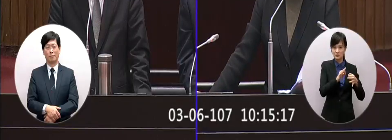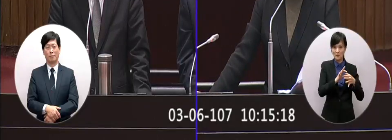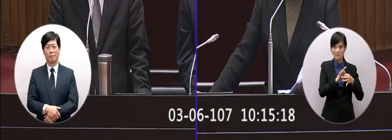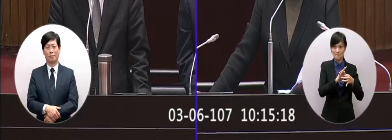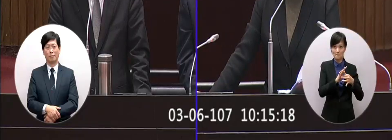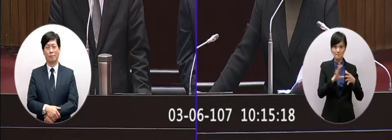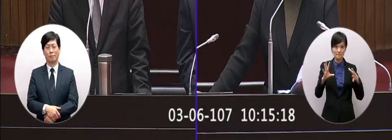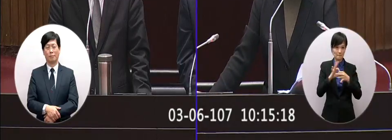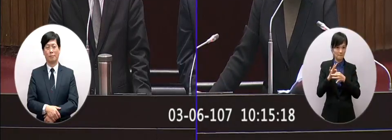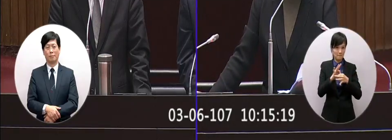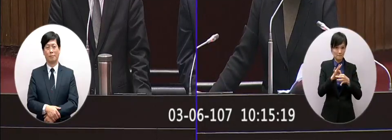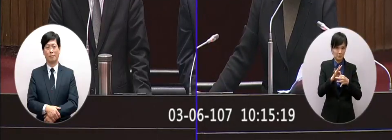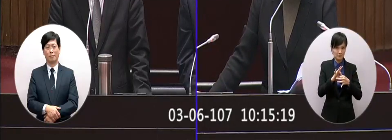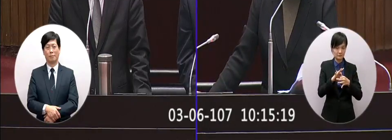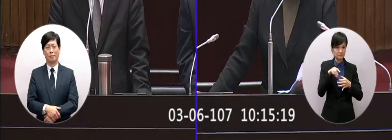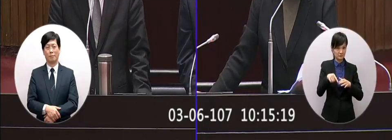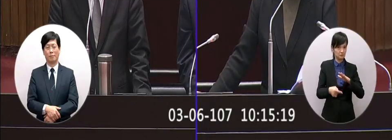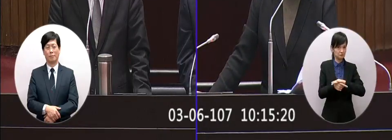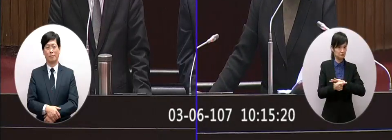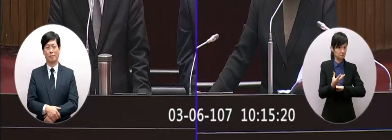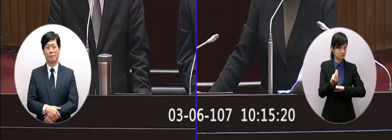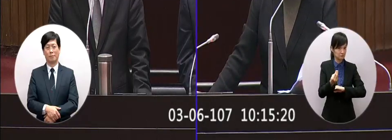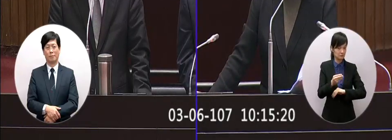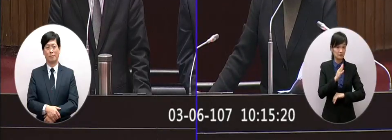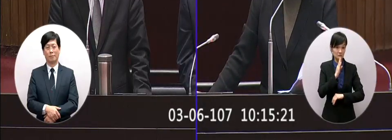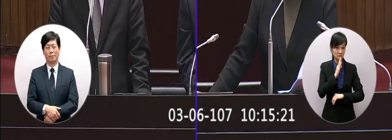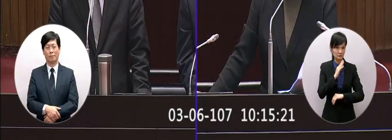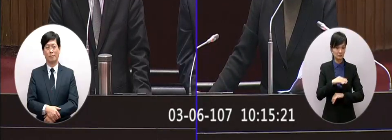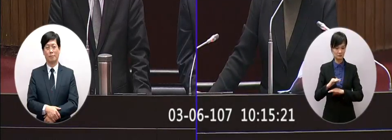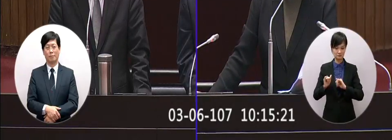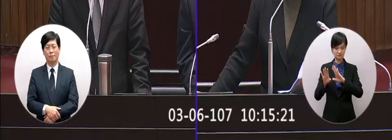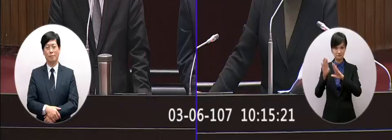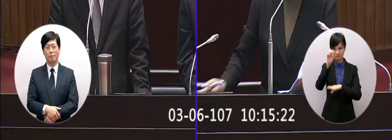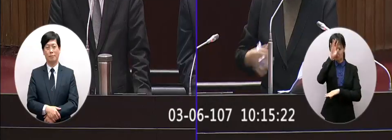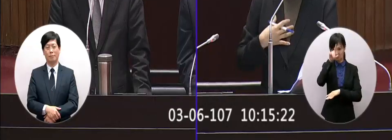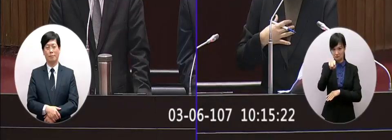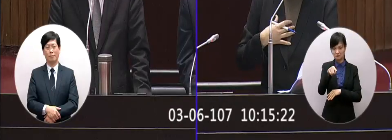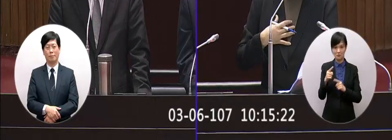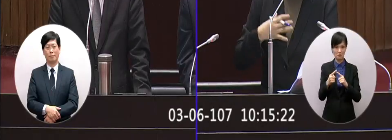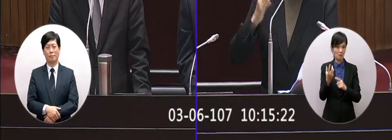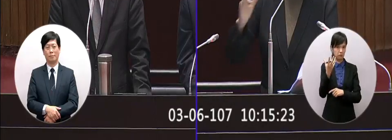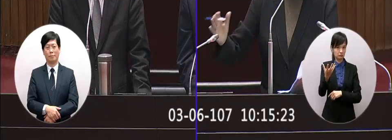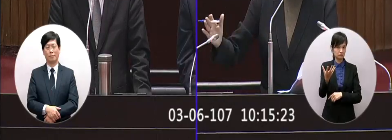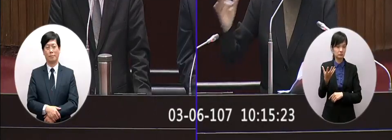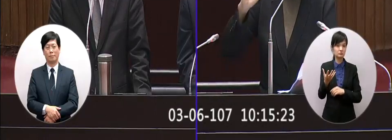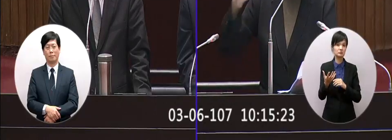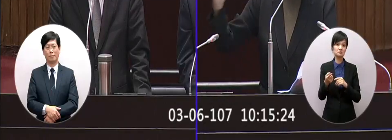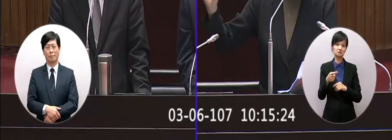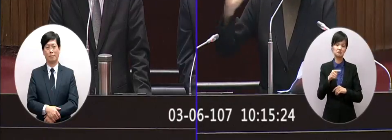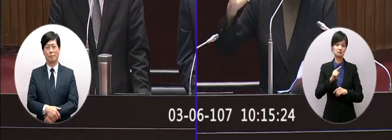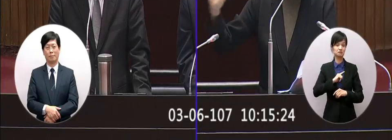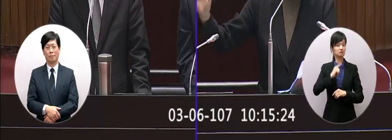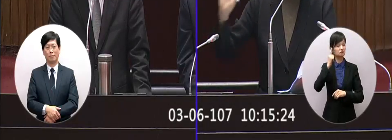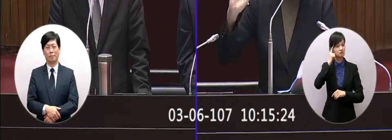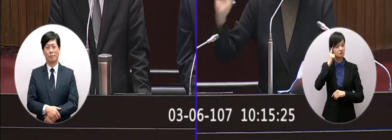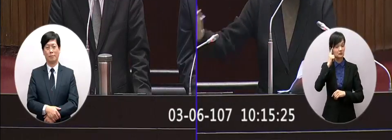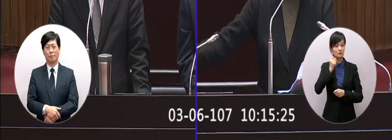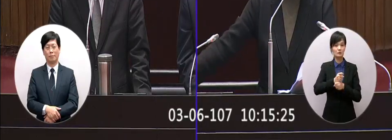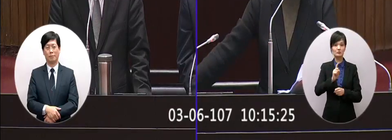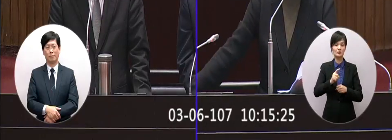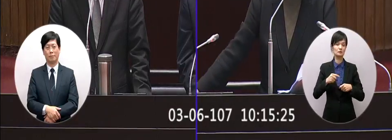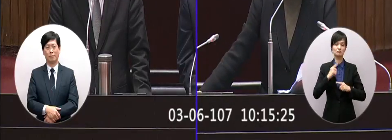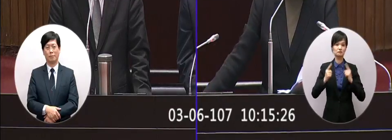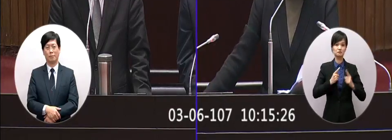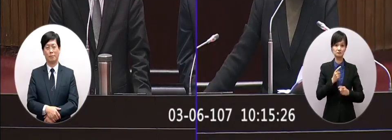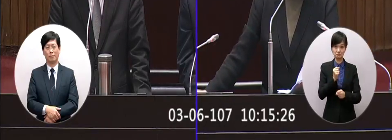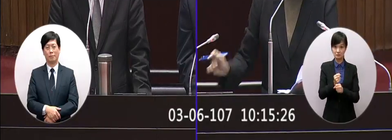院，民进党你们是多数党，你们想做什么就可以做什么。本席其实呢也没有什么样的力